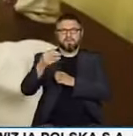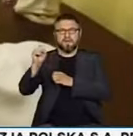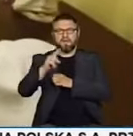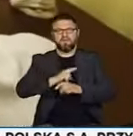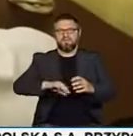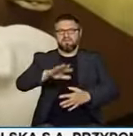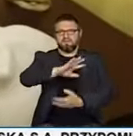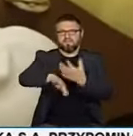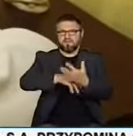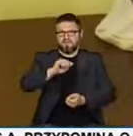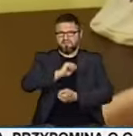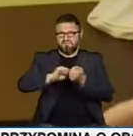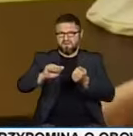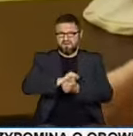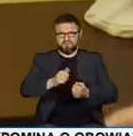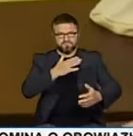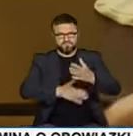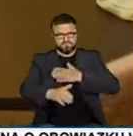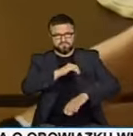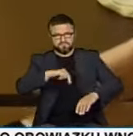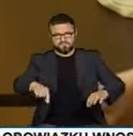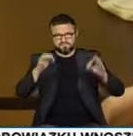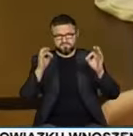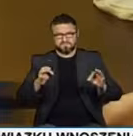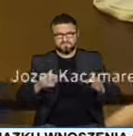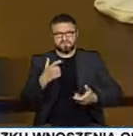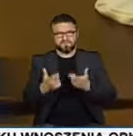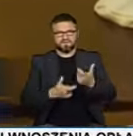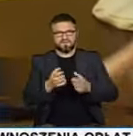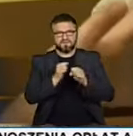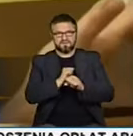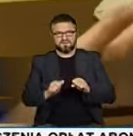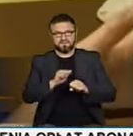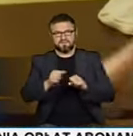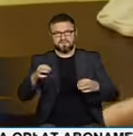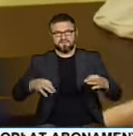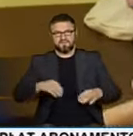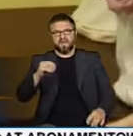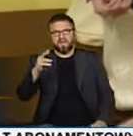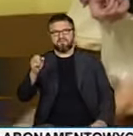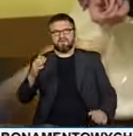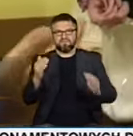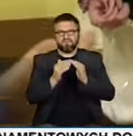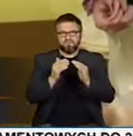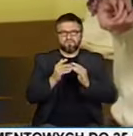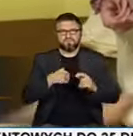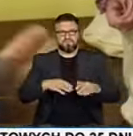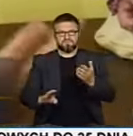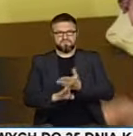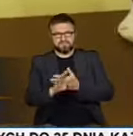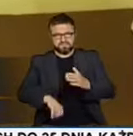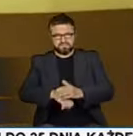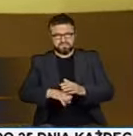mieszanych sztukach walki. Cieszmy się z tego w tej chwili, co jest, że jest pani Ewa w domu, że gra w reprezentacji, że